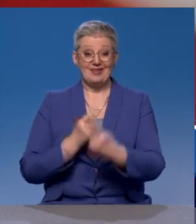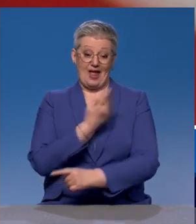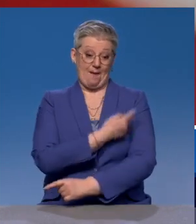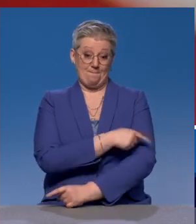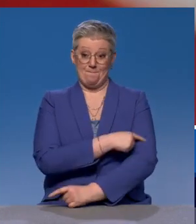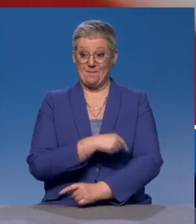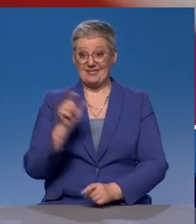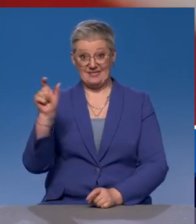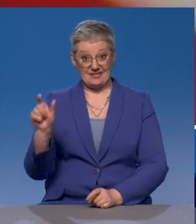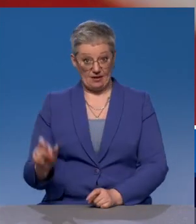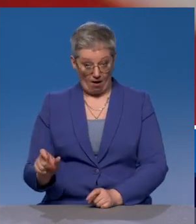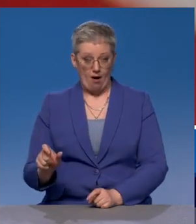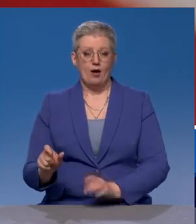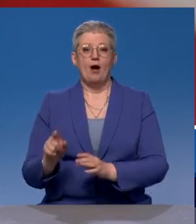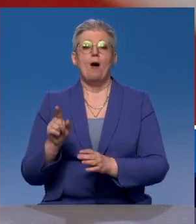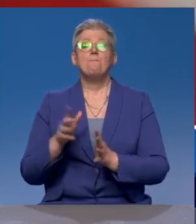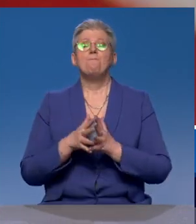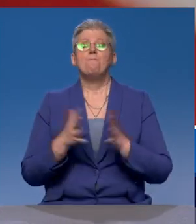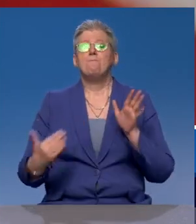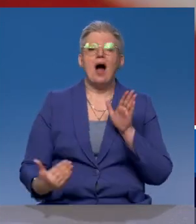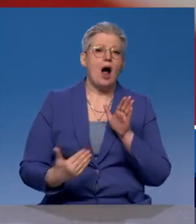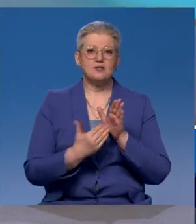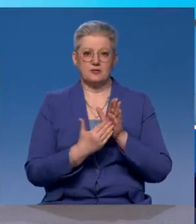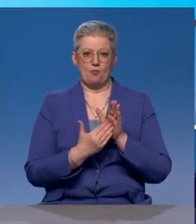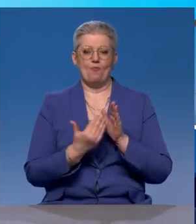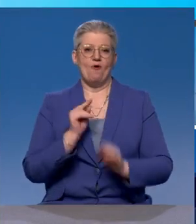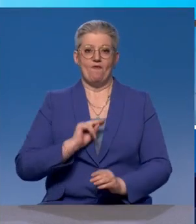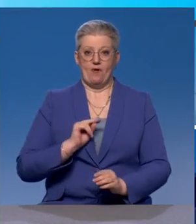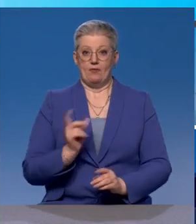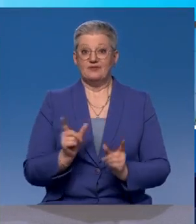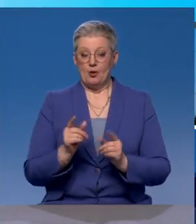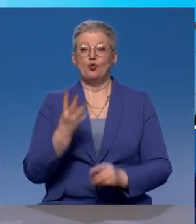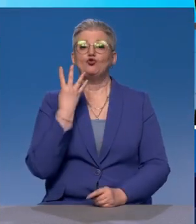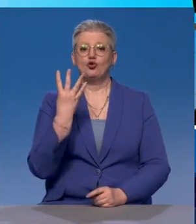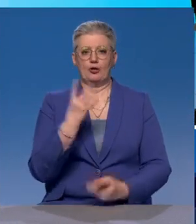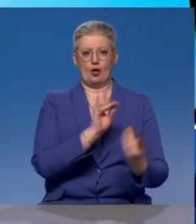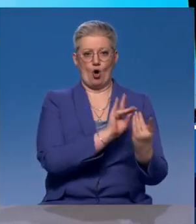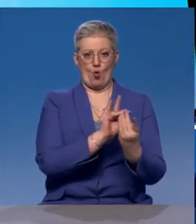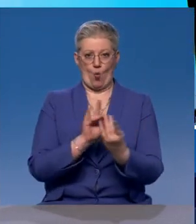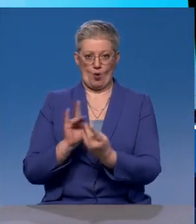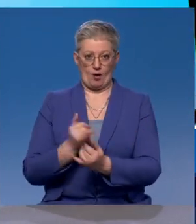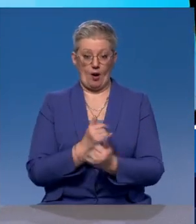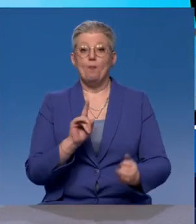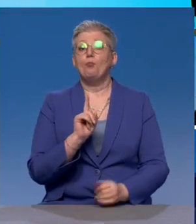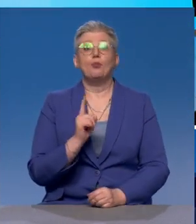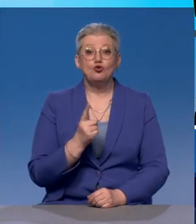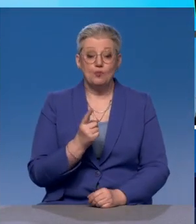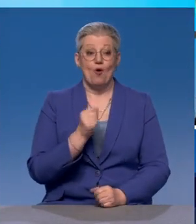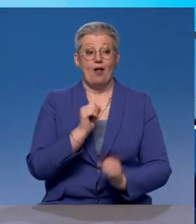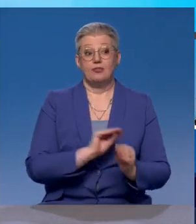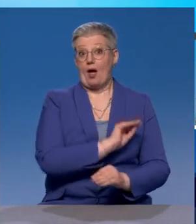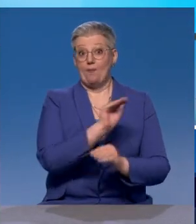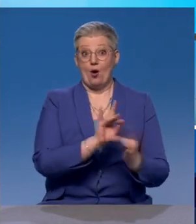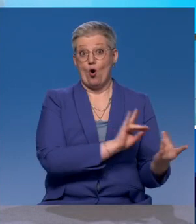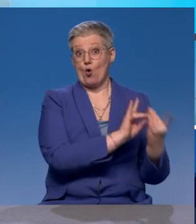одну должность медицинской сестры максимум в смену может приходиться 4 койки. Почему? Потому что каждая дополнительная койка, если